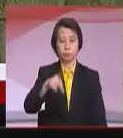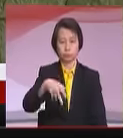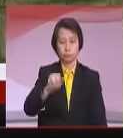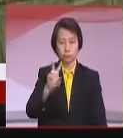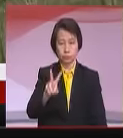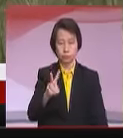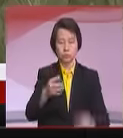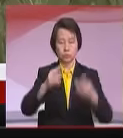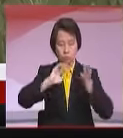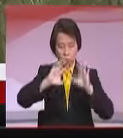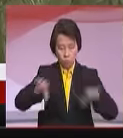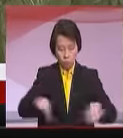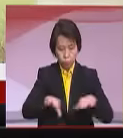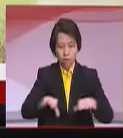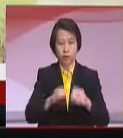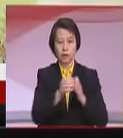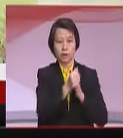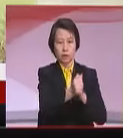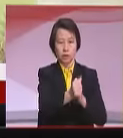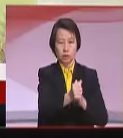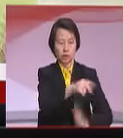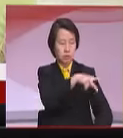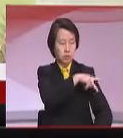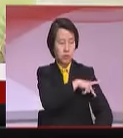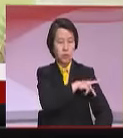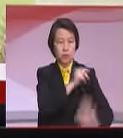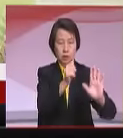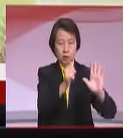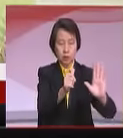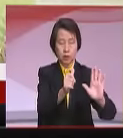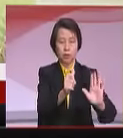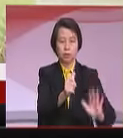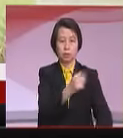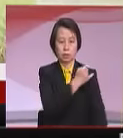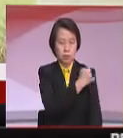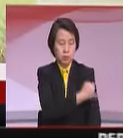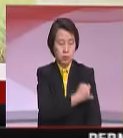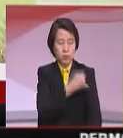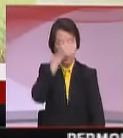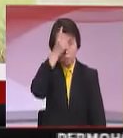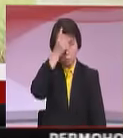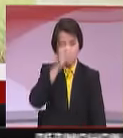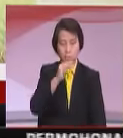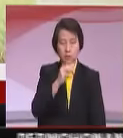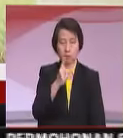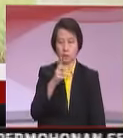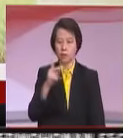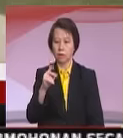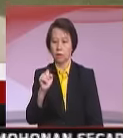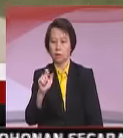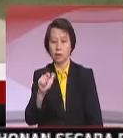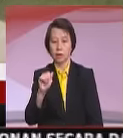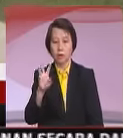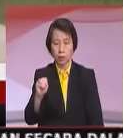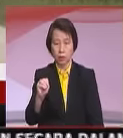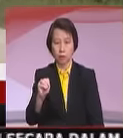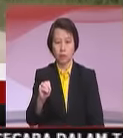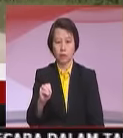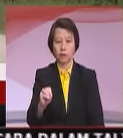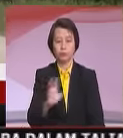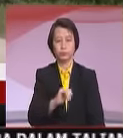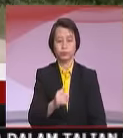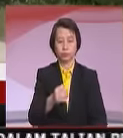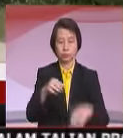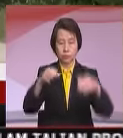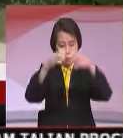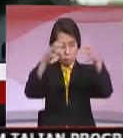yang dilaksanakan diketuai Panglima 6 Brigit, Brigadier Jeneral Datuk Muhammad Halim Khalid. 12